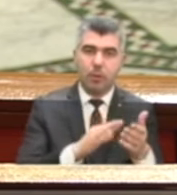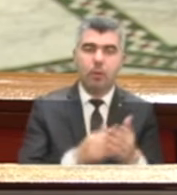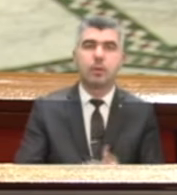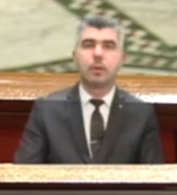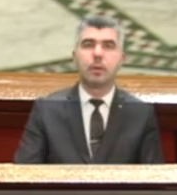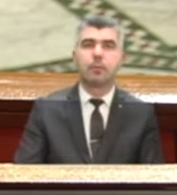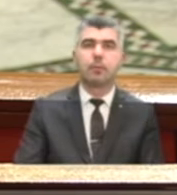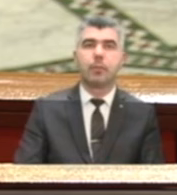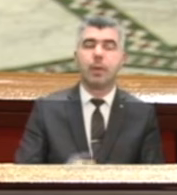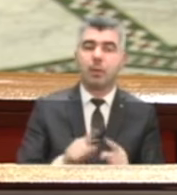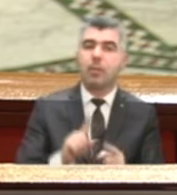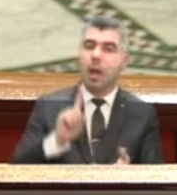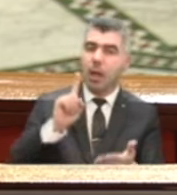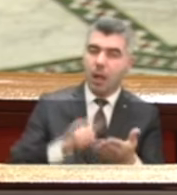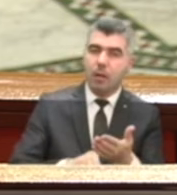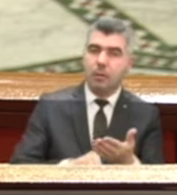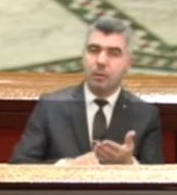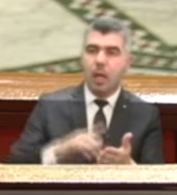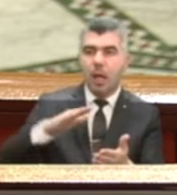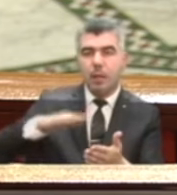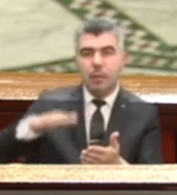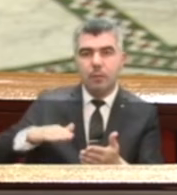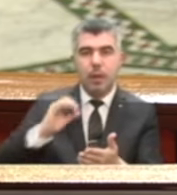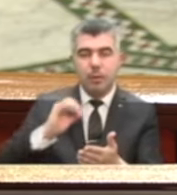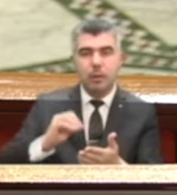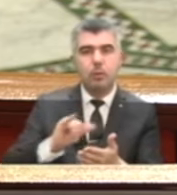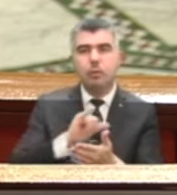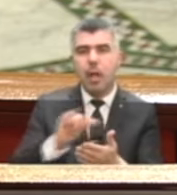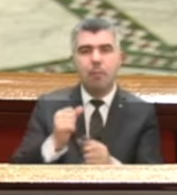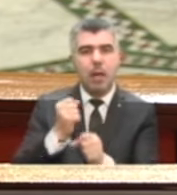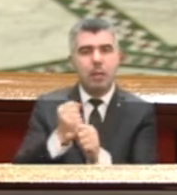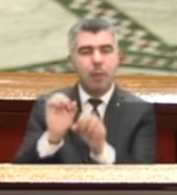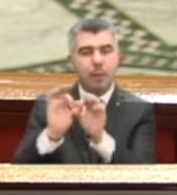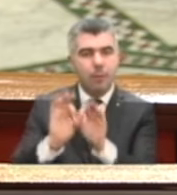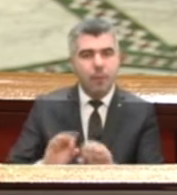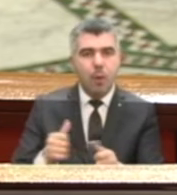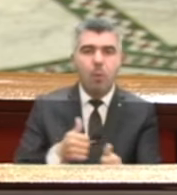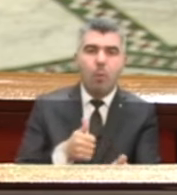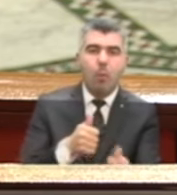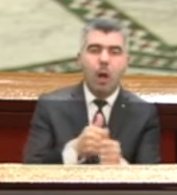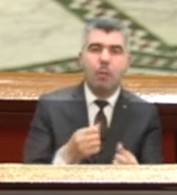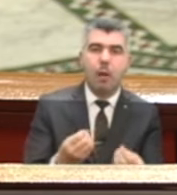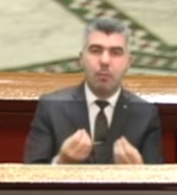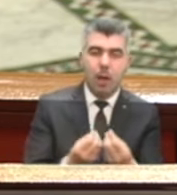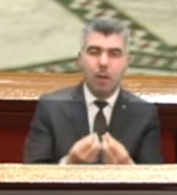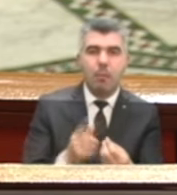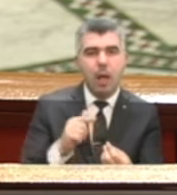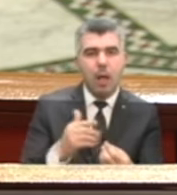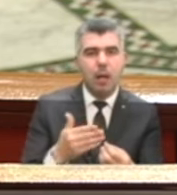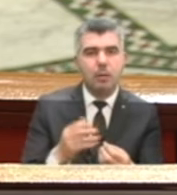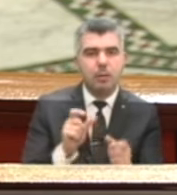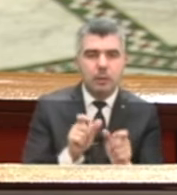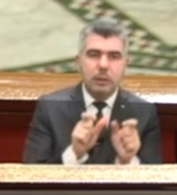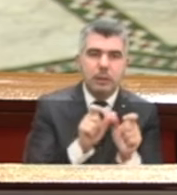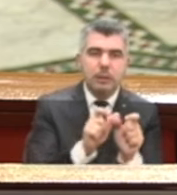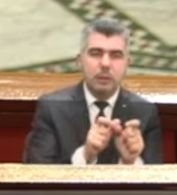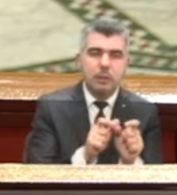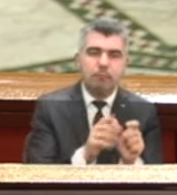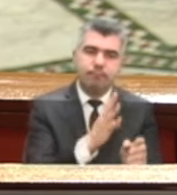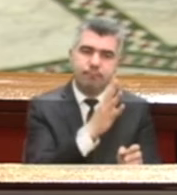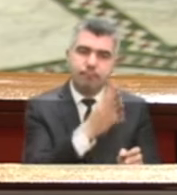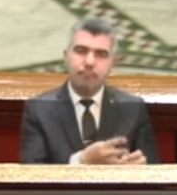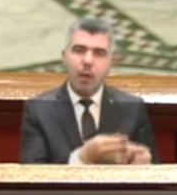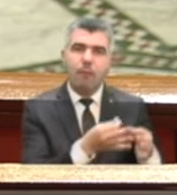باريناج، باش يكون هاد الوليدات واخا هما عندهم شغل وحنا مواكبينهم، تكون عي شويه الحنان والروابط الاسريه